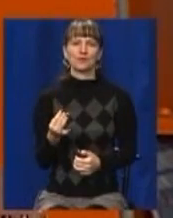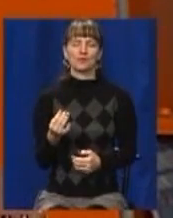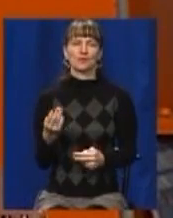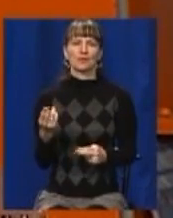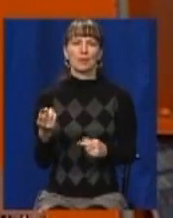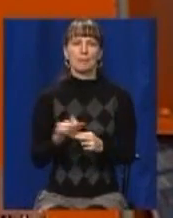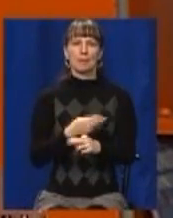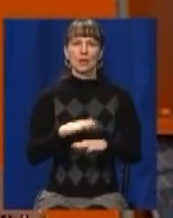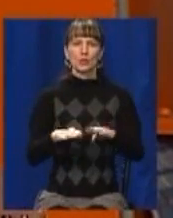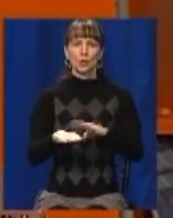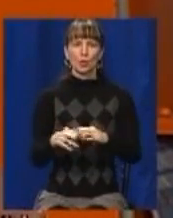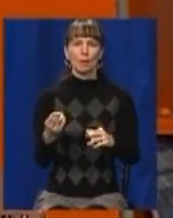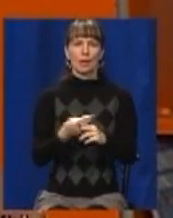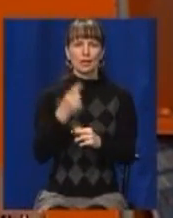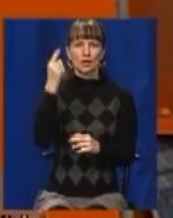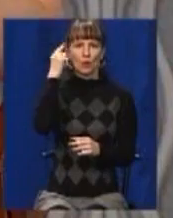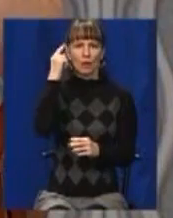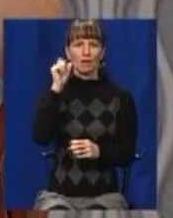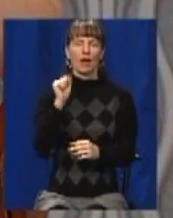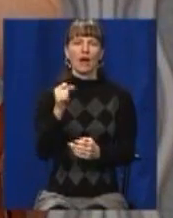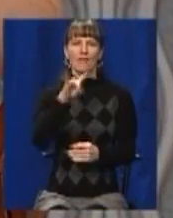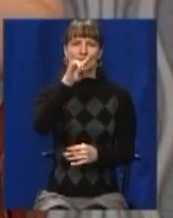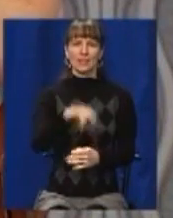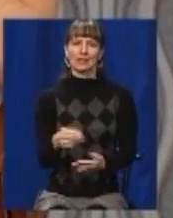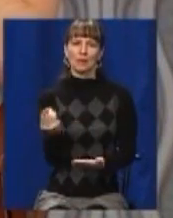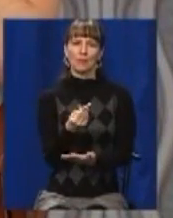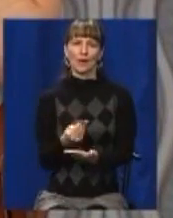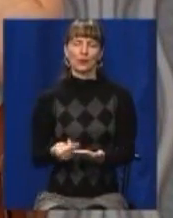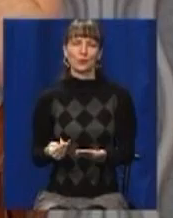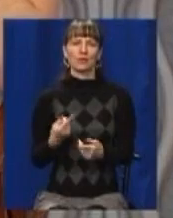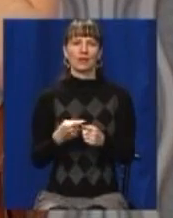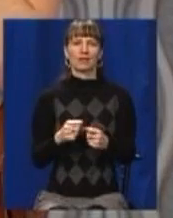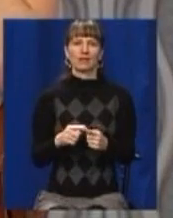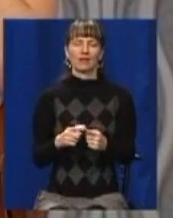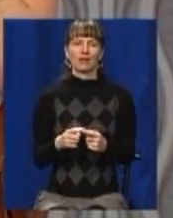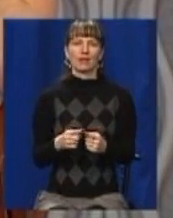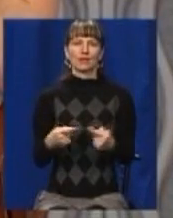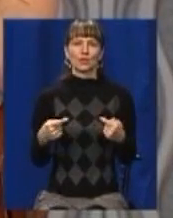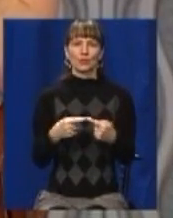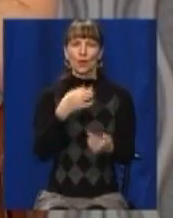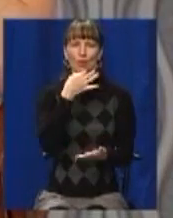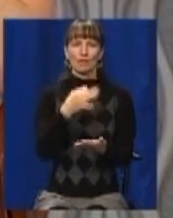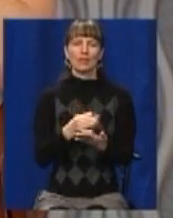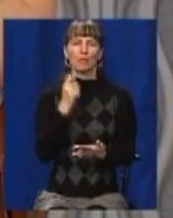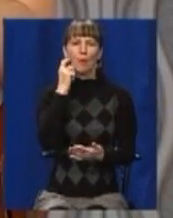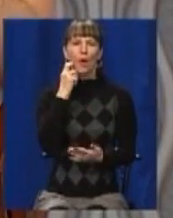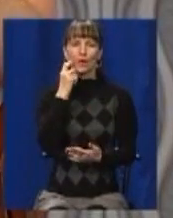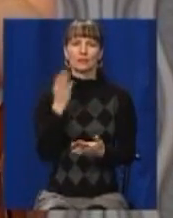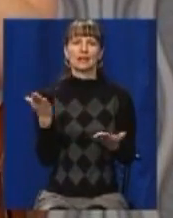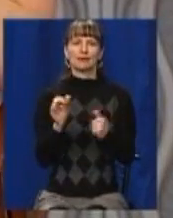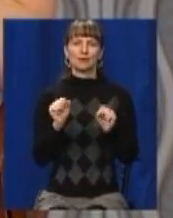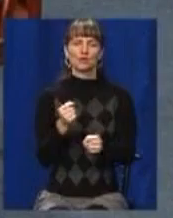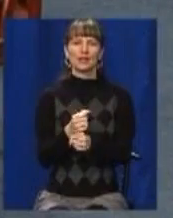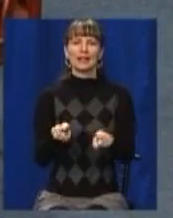без рупи з голови, а вікна малюй. Ну, я думаю, що це очевидна просто відповідь про те, що це мороз, насправді, який може створювати